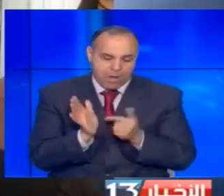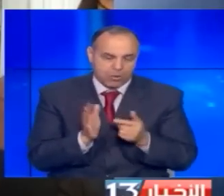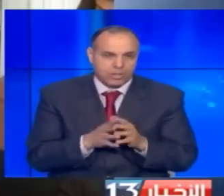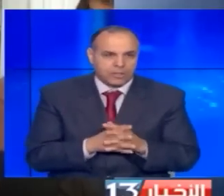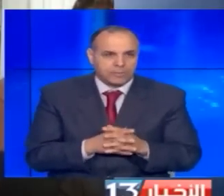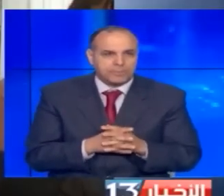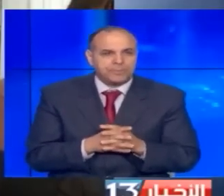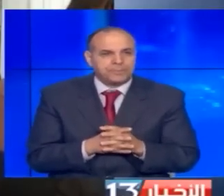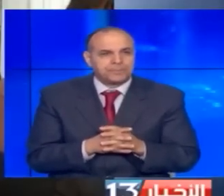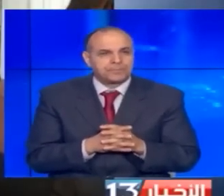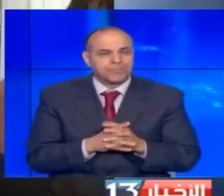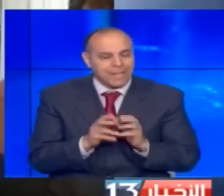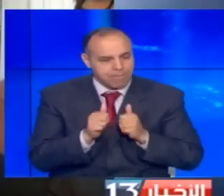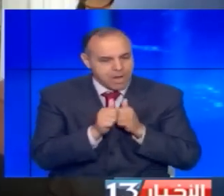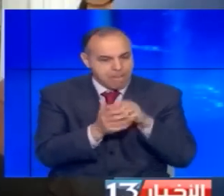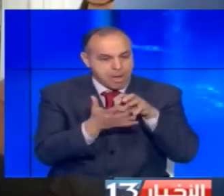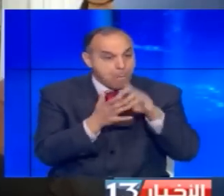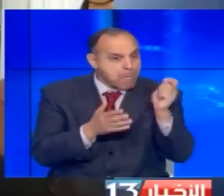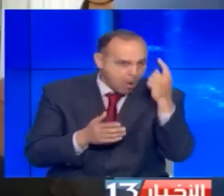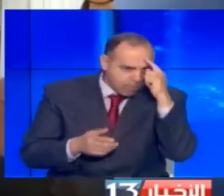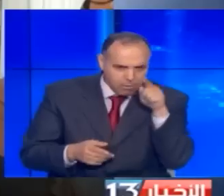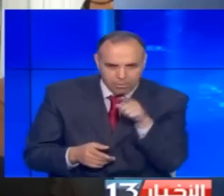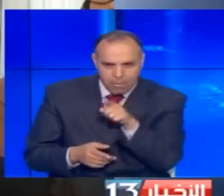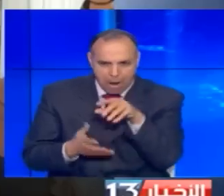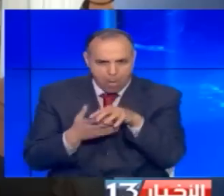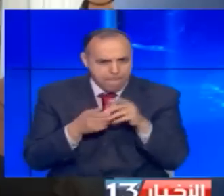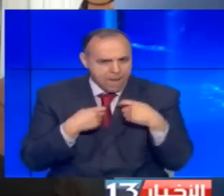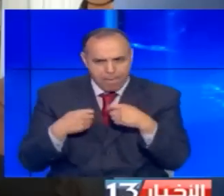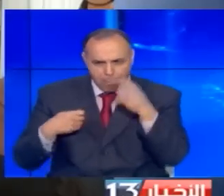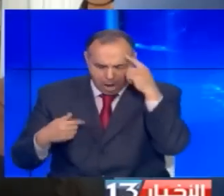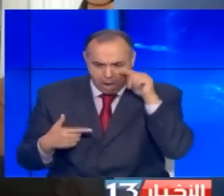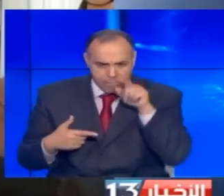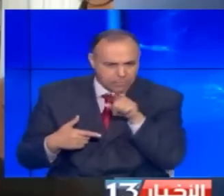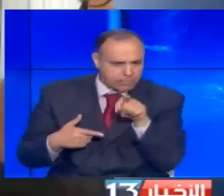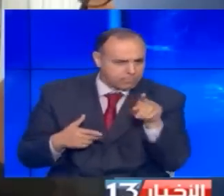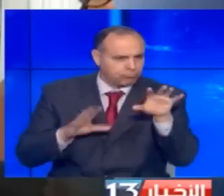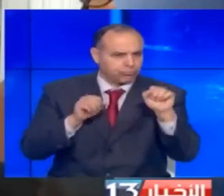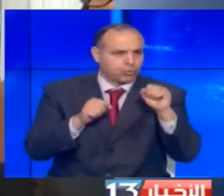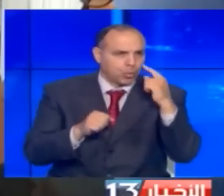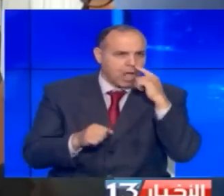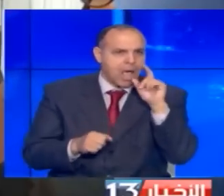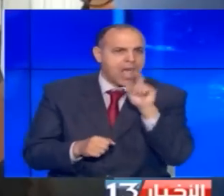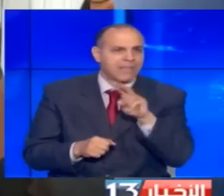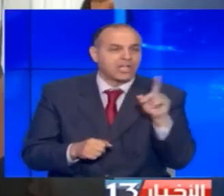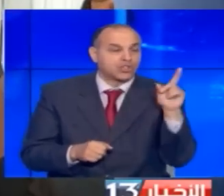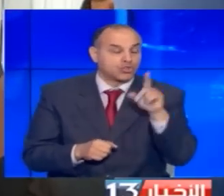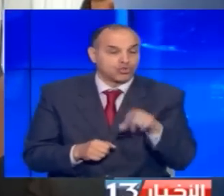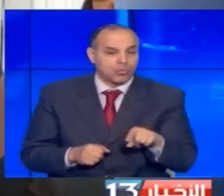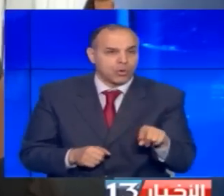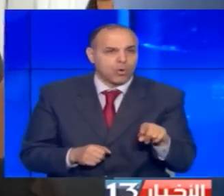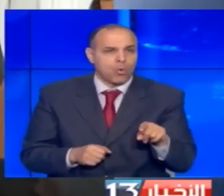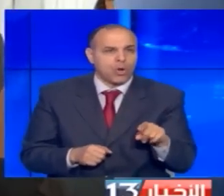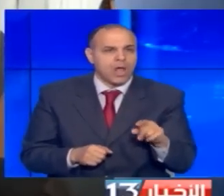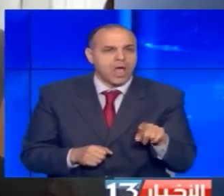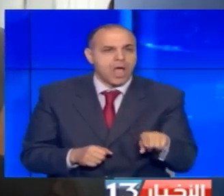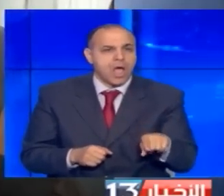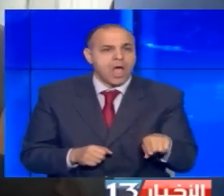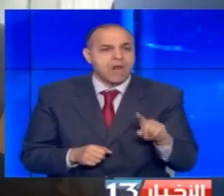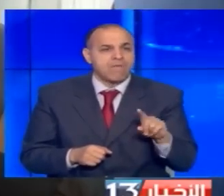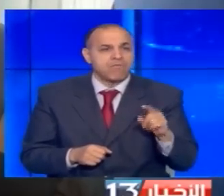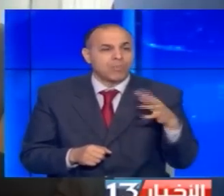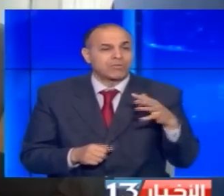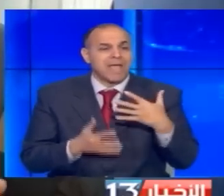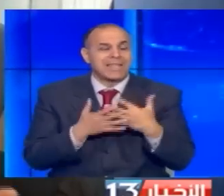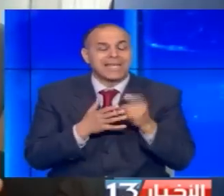احنا نمشيو للمراكز اللي معروفه والمراكز الغير معروفه كي نمشيو لها زاده كيف 12 ديسمبر تو وقفنا طرناطه ونص جاتو